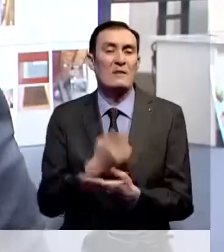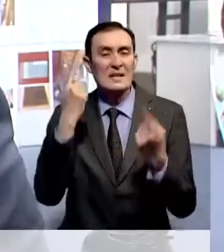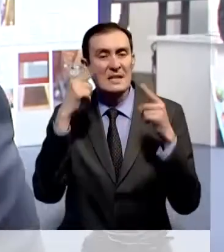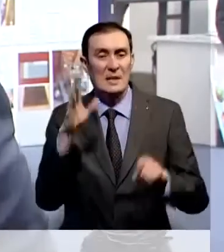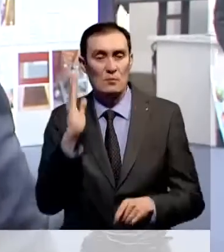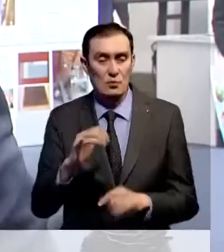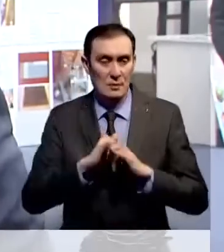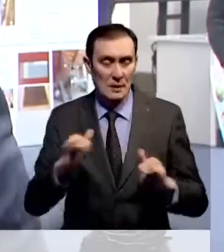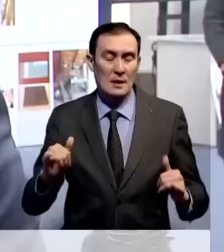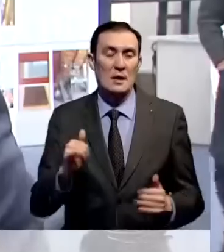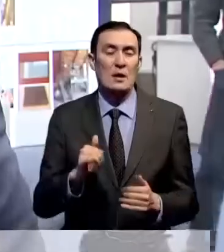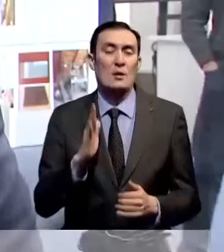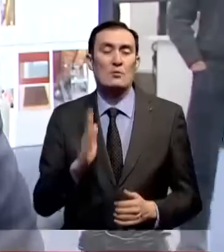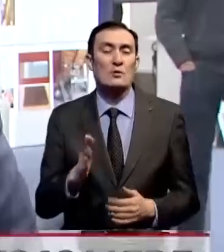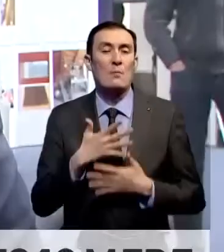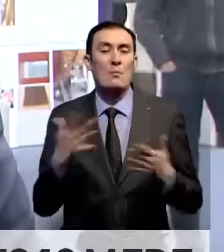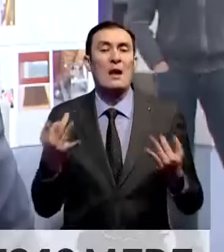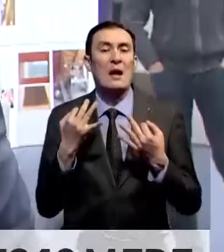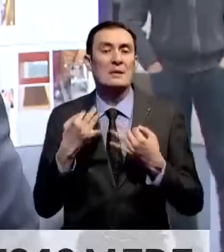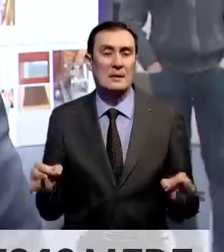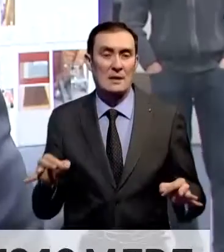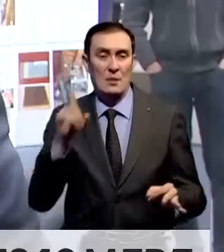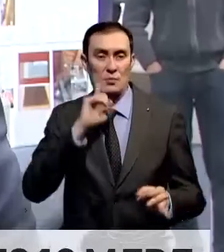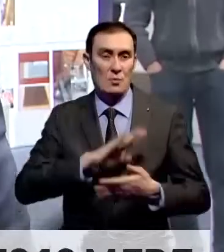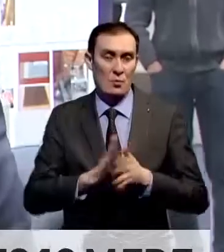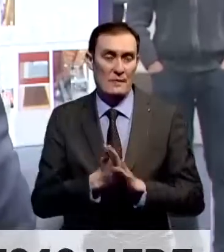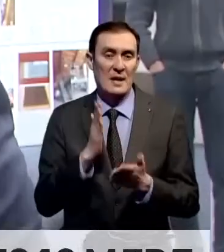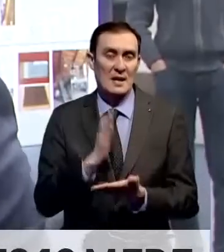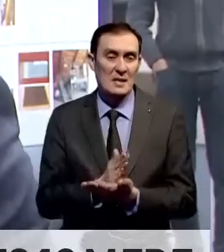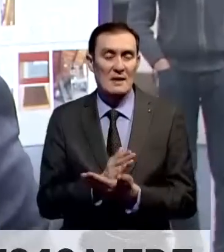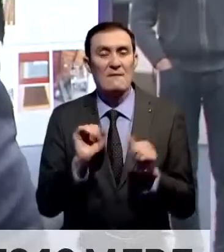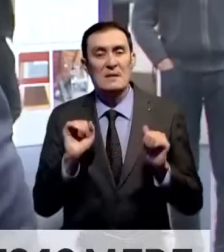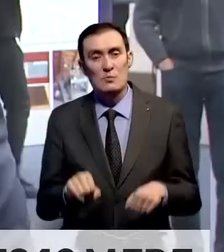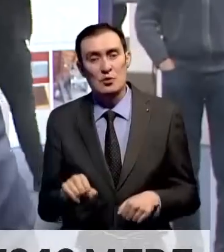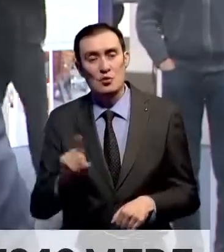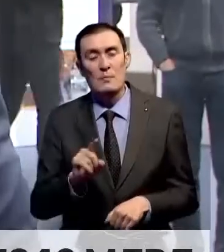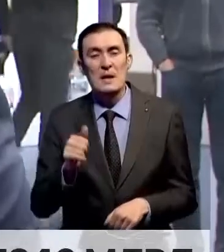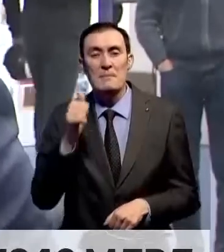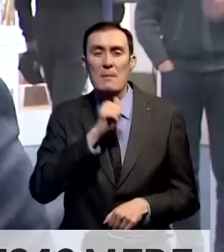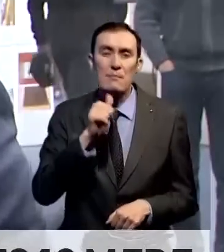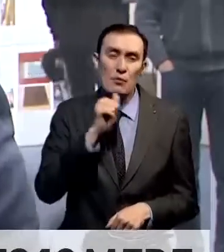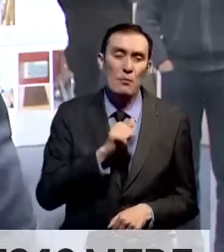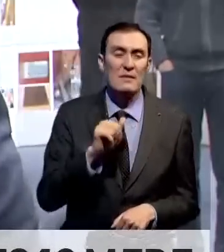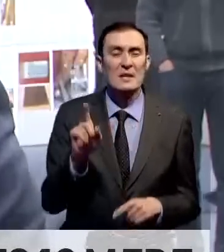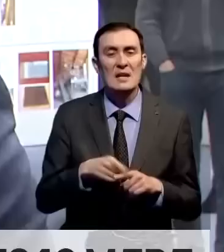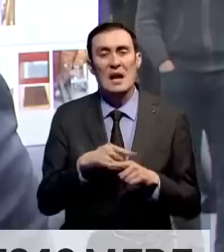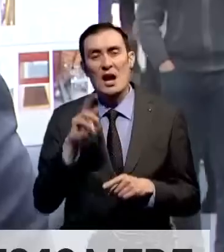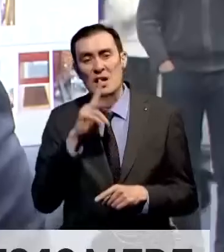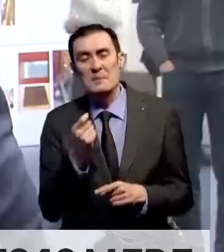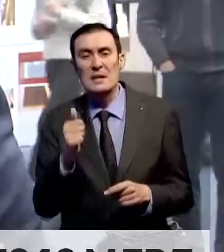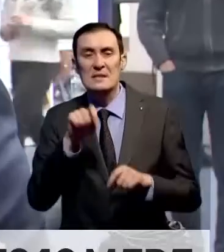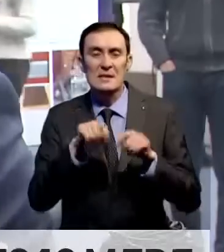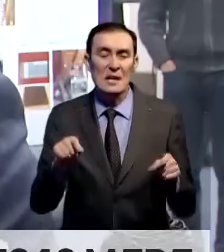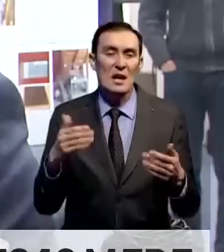– в университетах более открытая атмосфера, есть место для ошибки, есть место для экспериментирования, есть место для